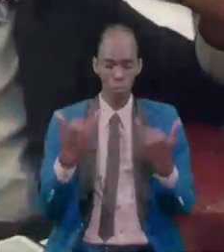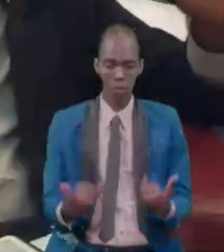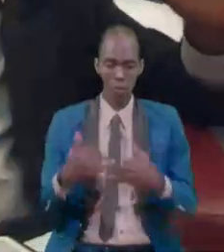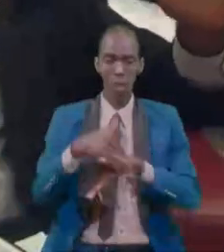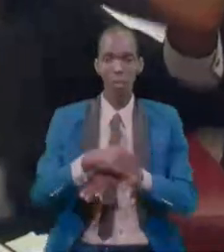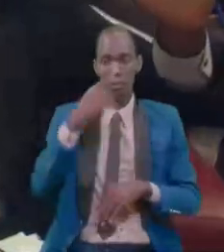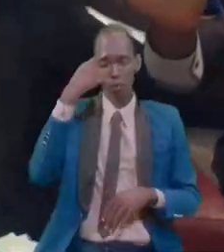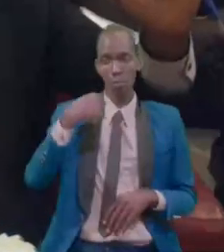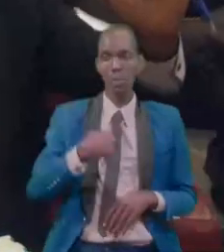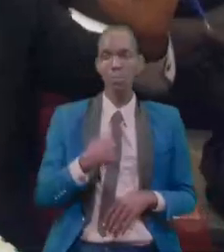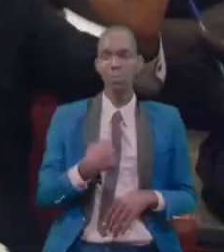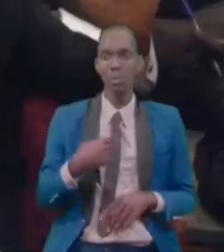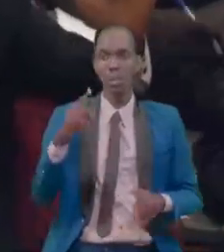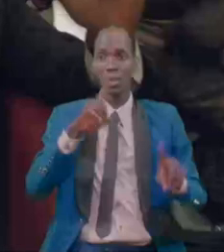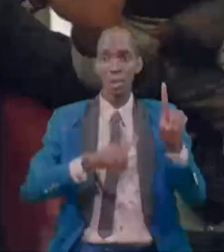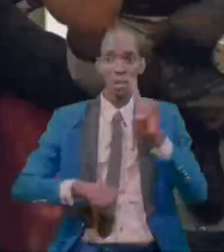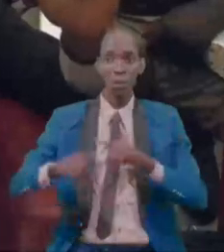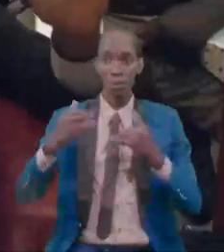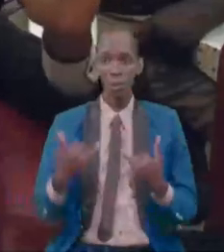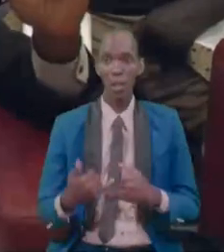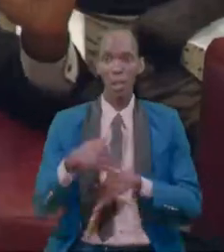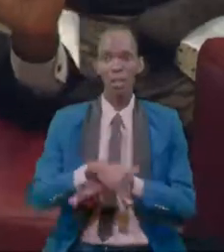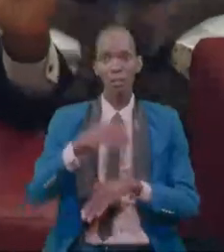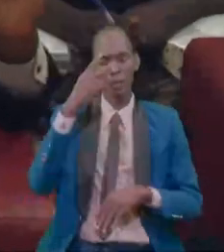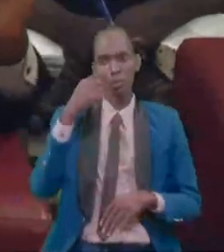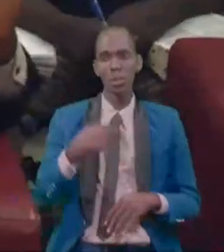moi. Ce soir pour moi.